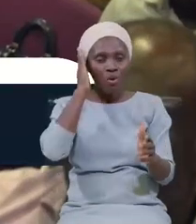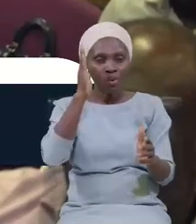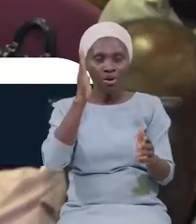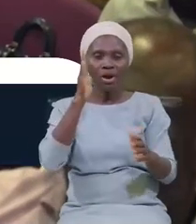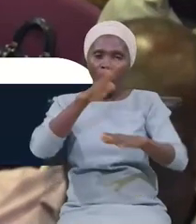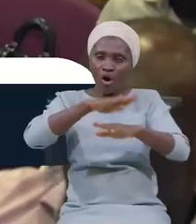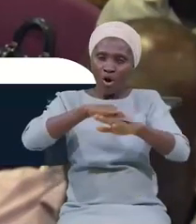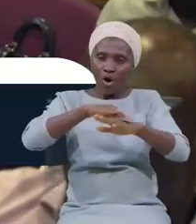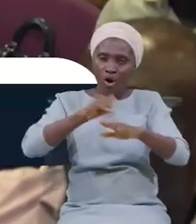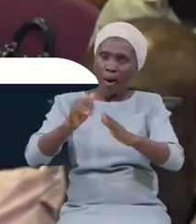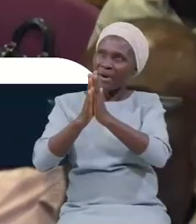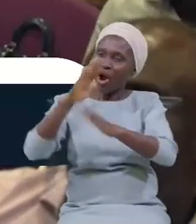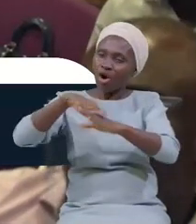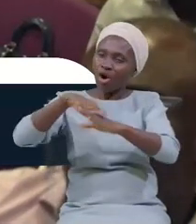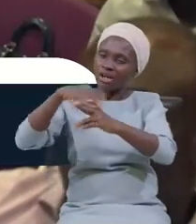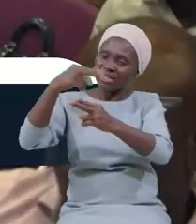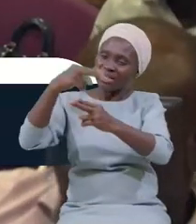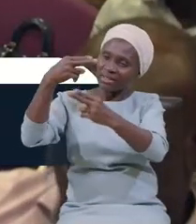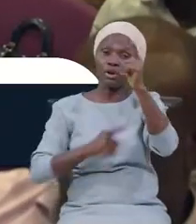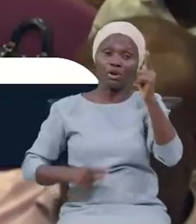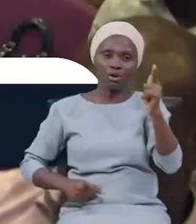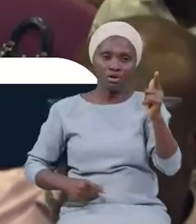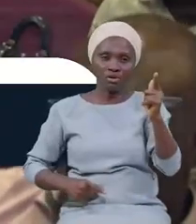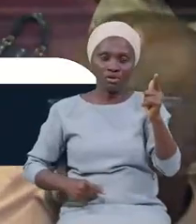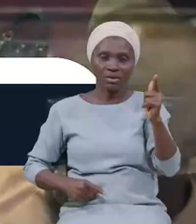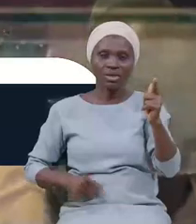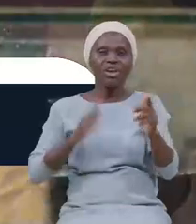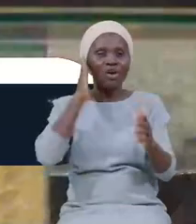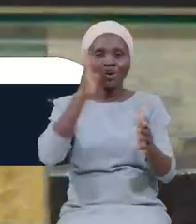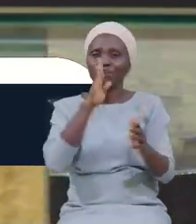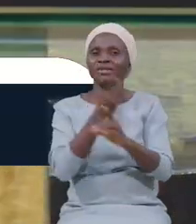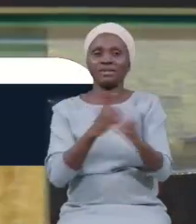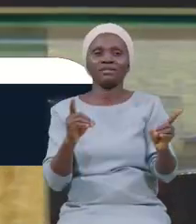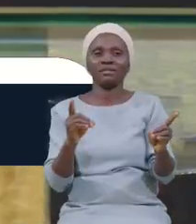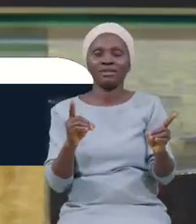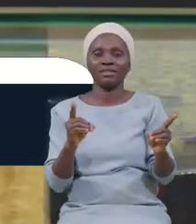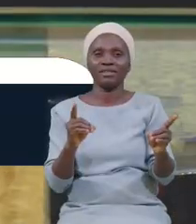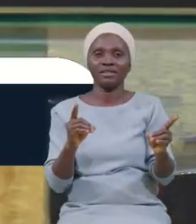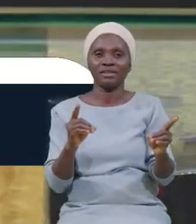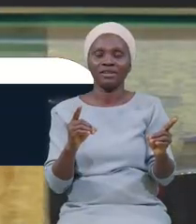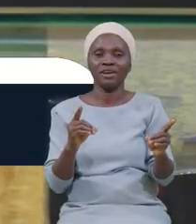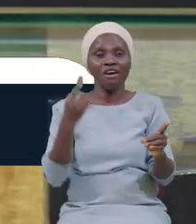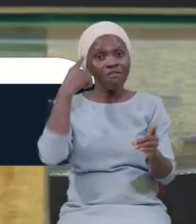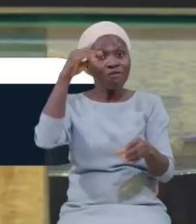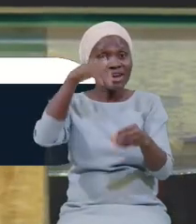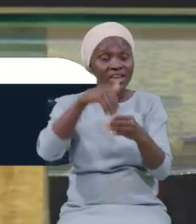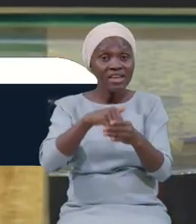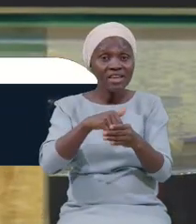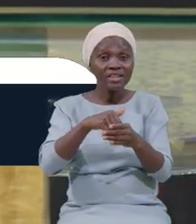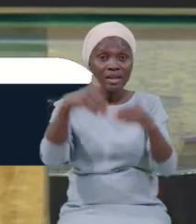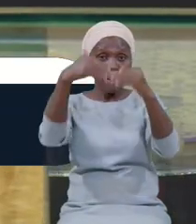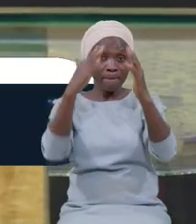quiconque invoquera le nom de l'Éternel sera sauvé. Le salut sera sur